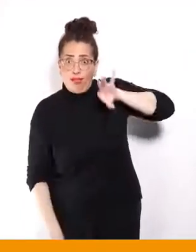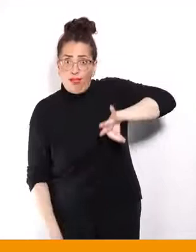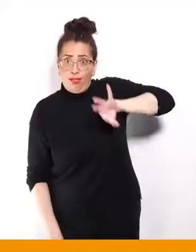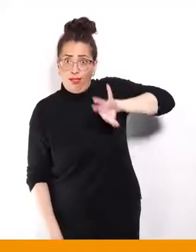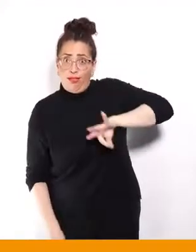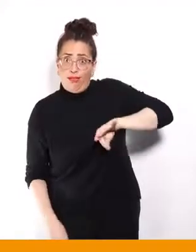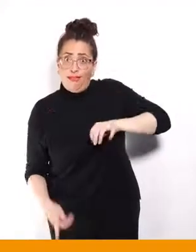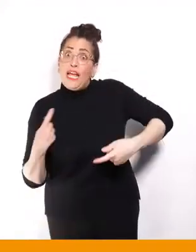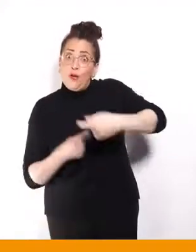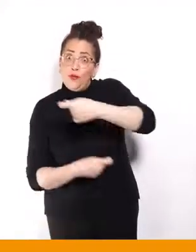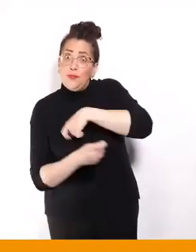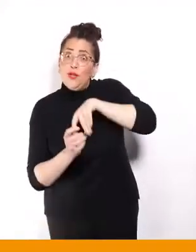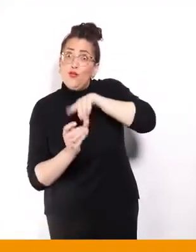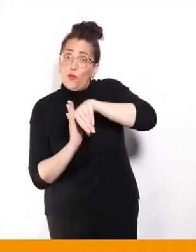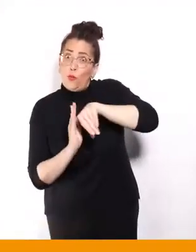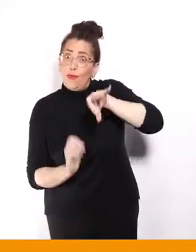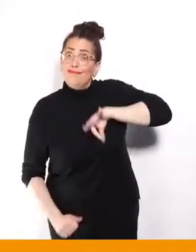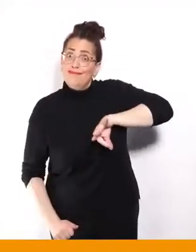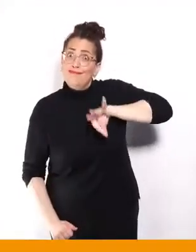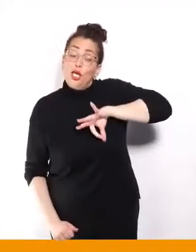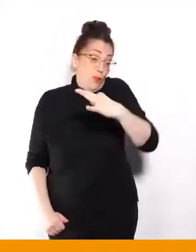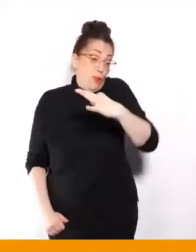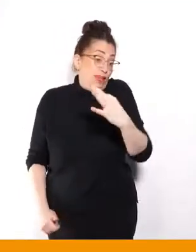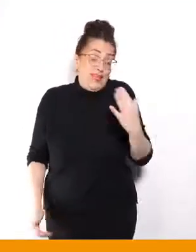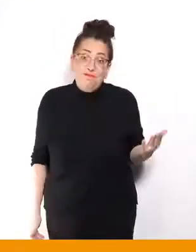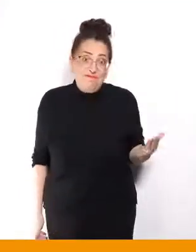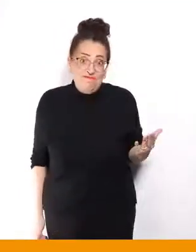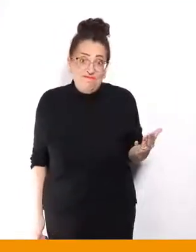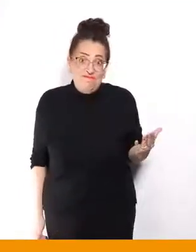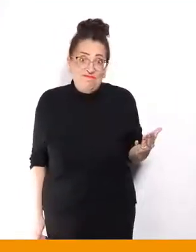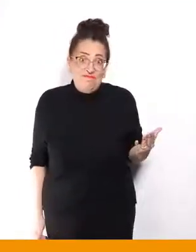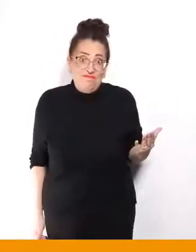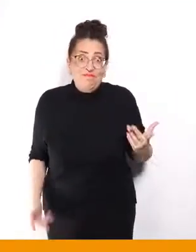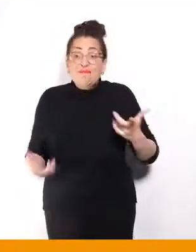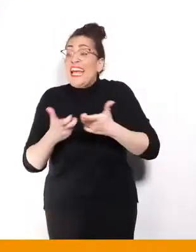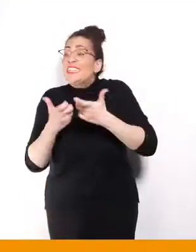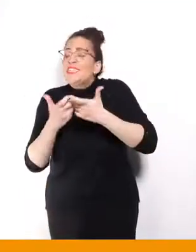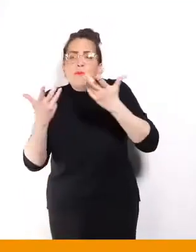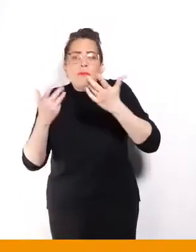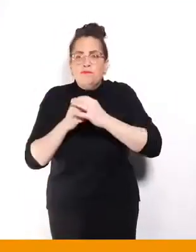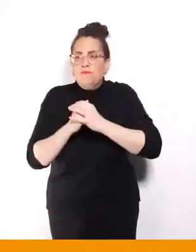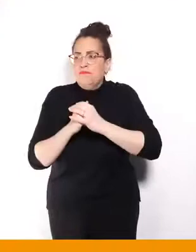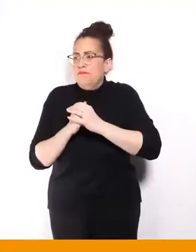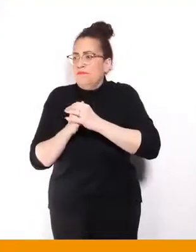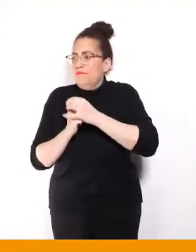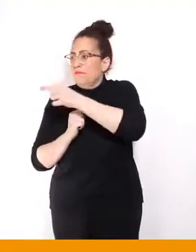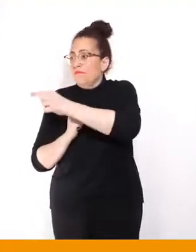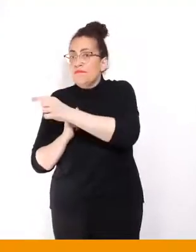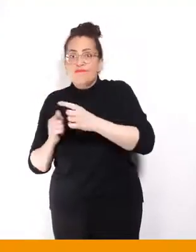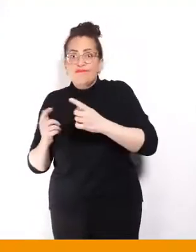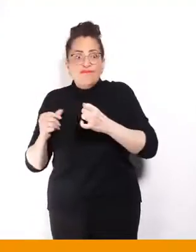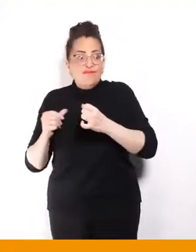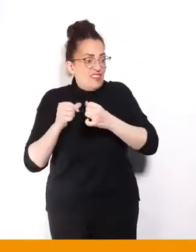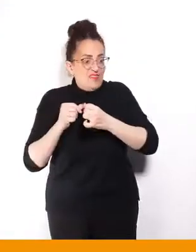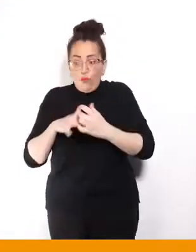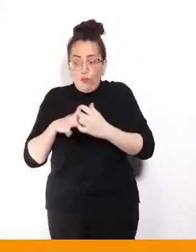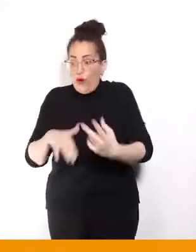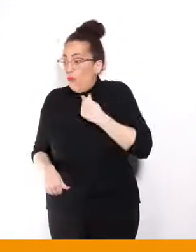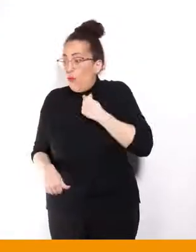économiquement. Avoir des personnes qui peuvent donner le meilleur d'elles-mêmes,